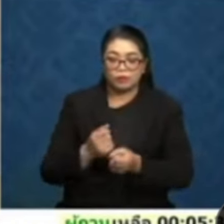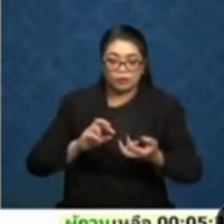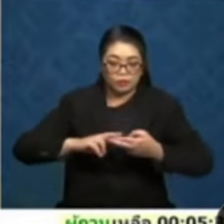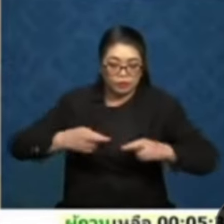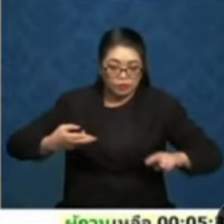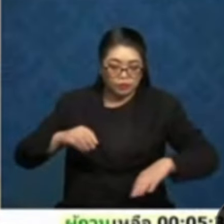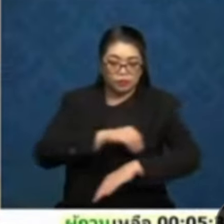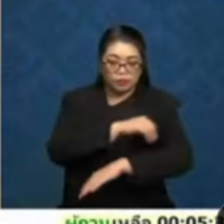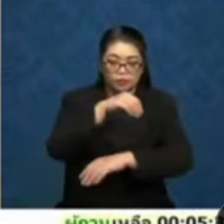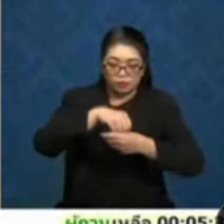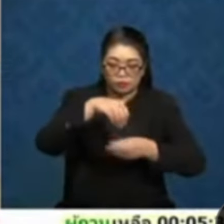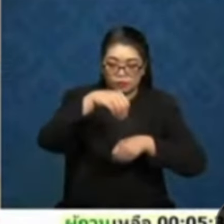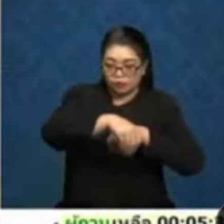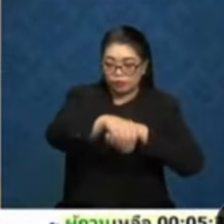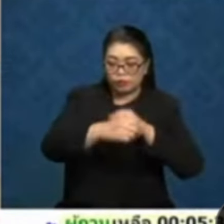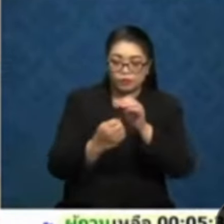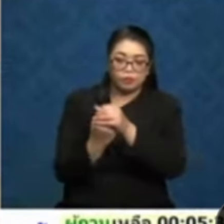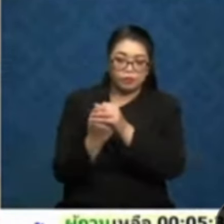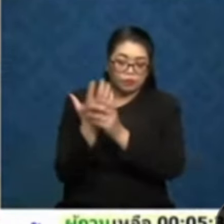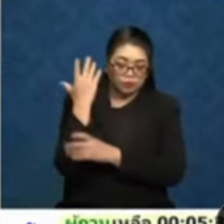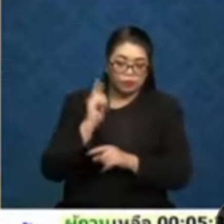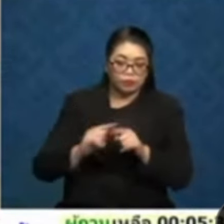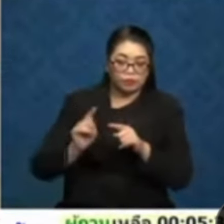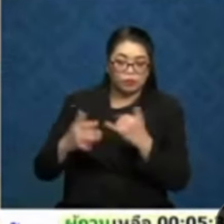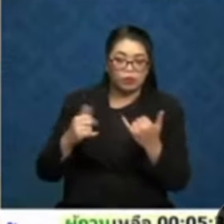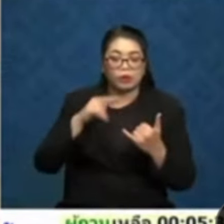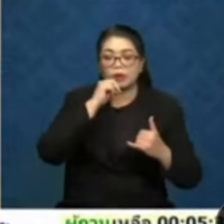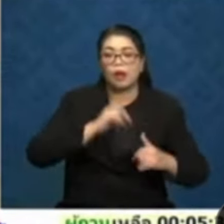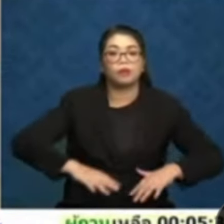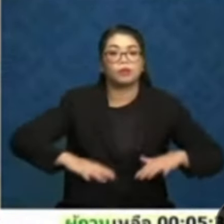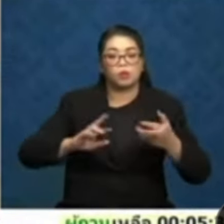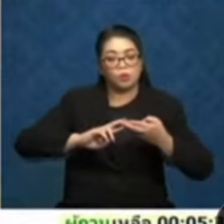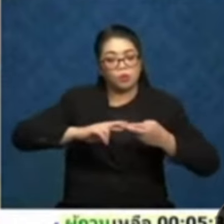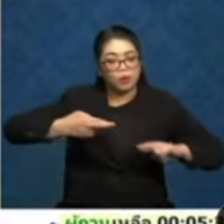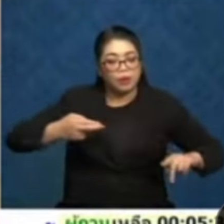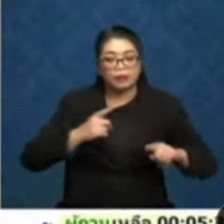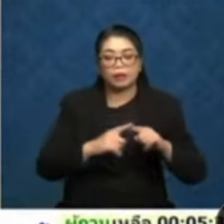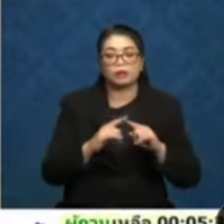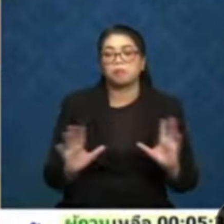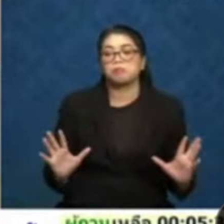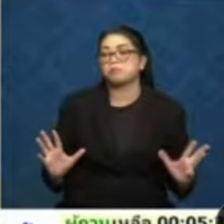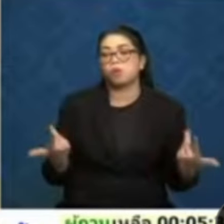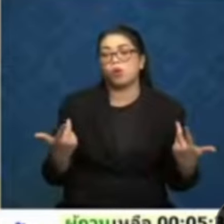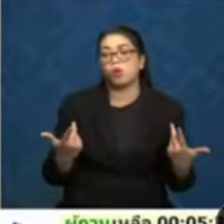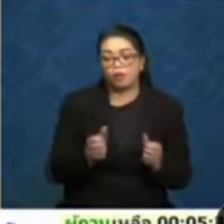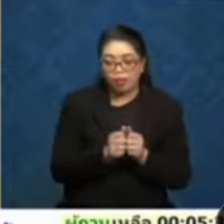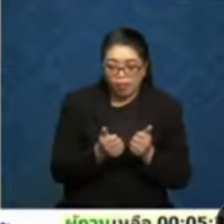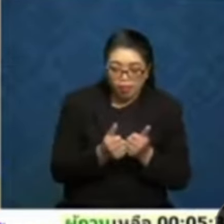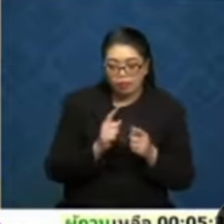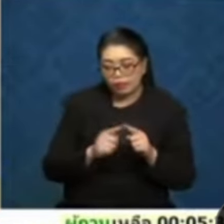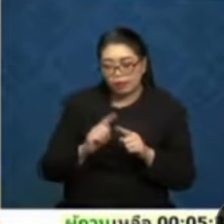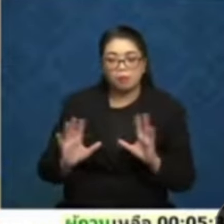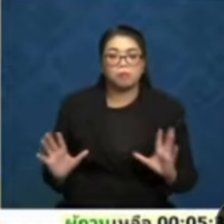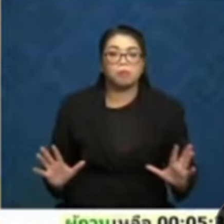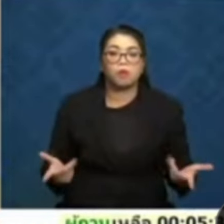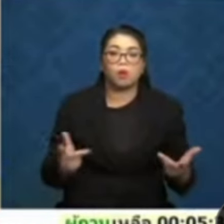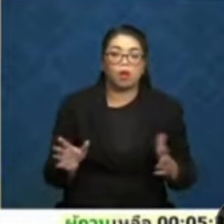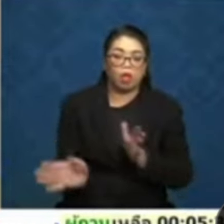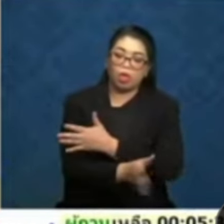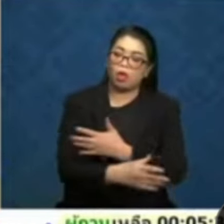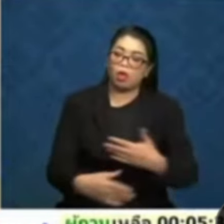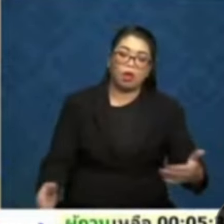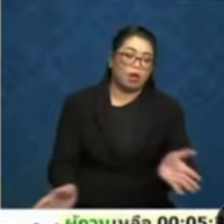พืชสวนนะคะที่พวกเขาครั้งนี้น้ำท่วมครั้งใหญ่เนี่ยถือได้ว่าบางครอบครัวอาจจะหมดตัวไปเลยก็ได้ทุกอย่าง